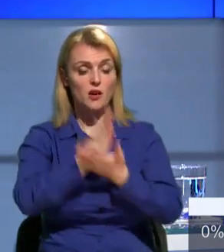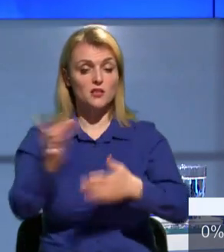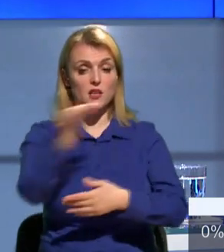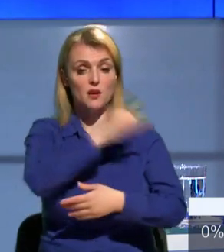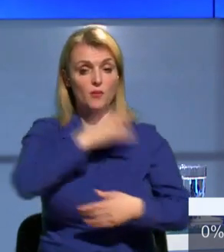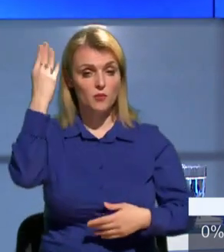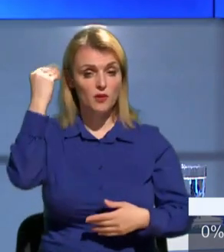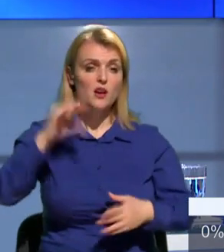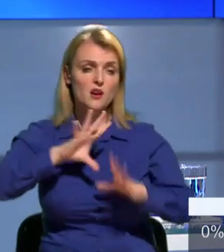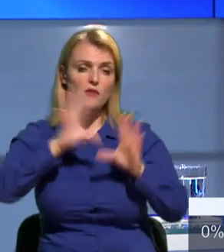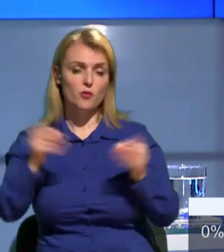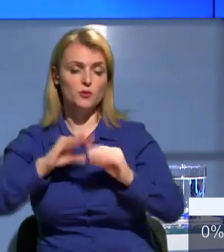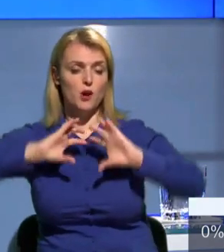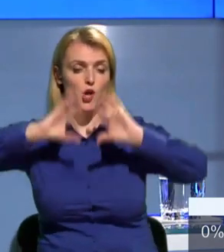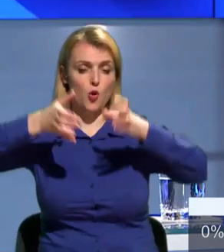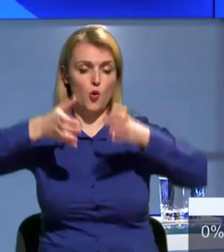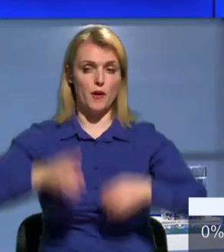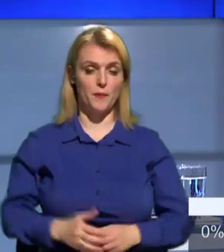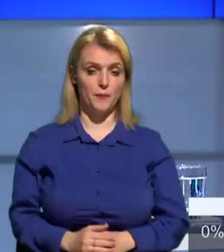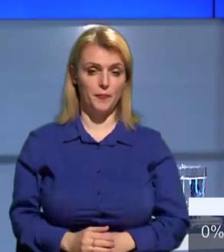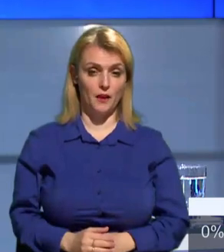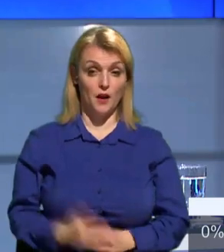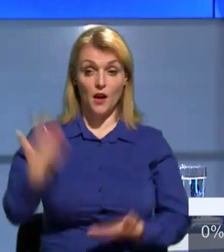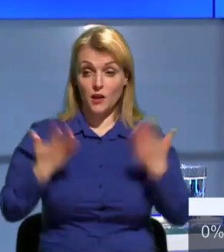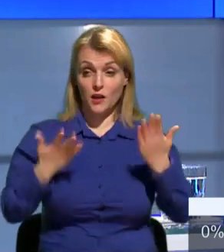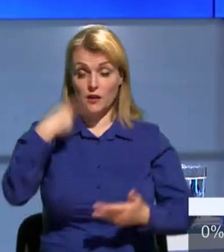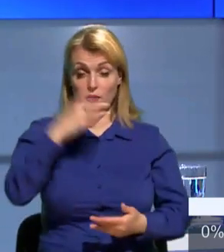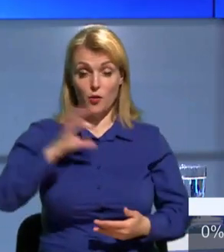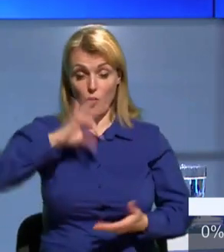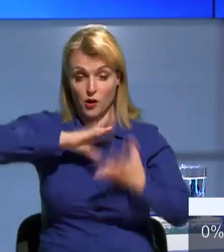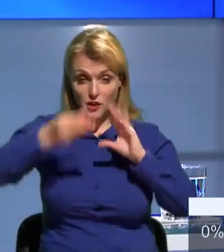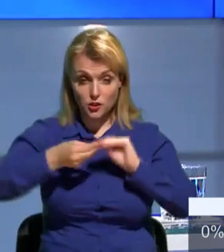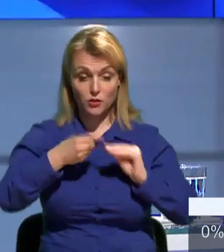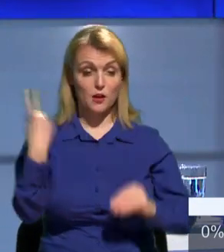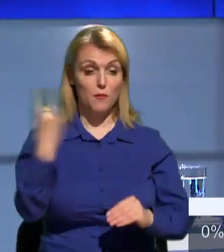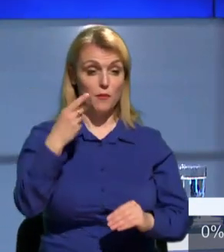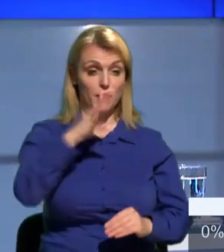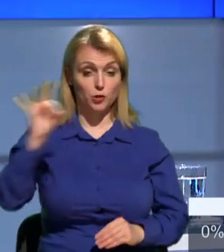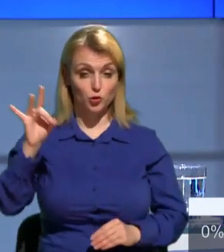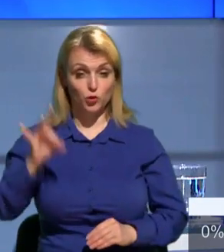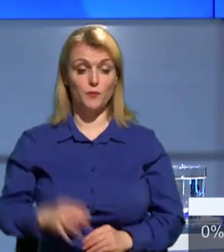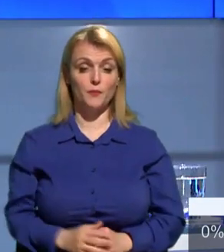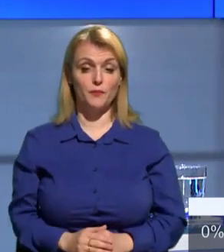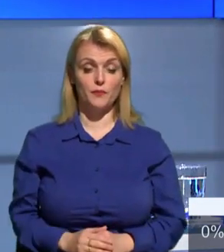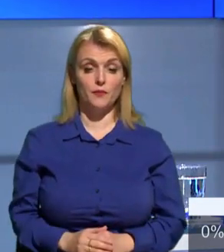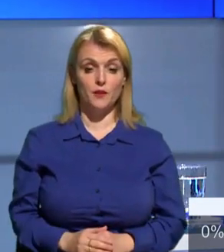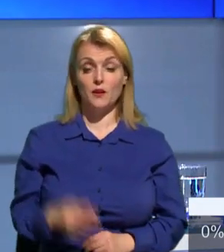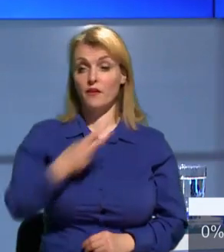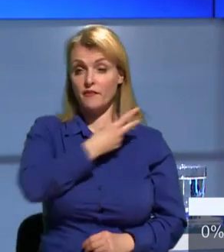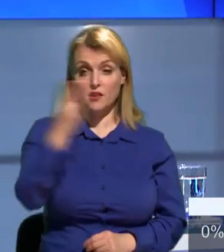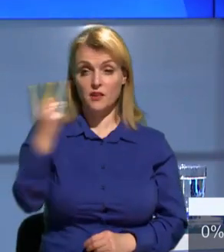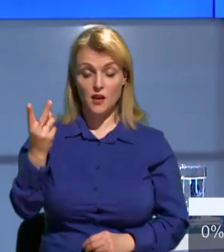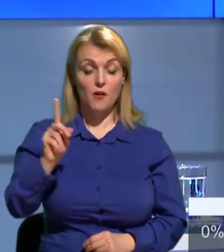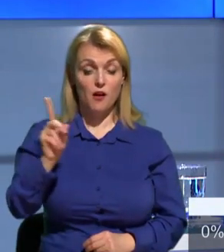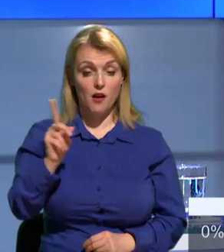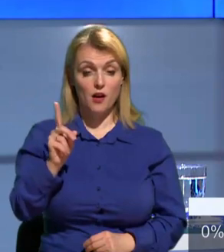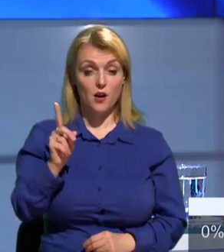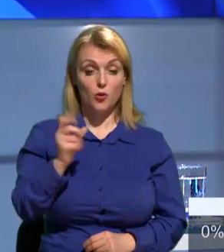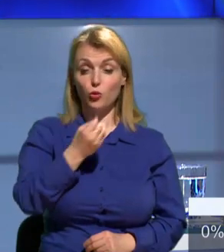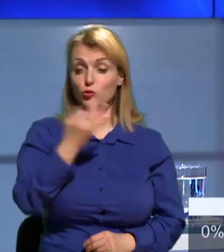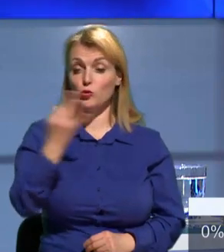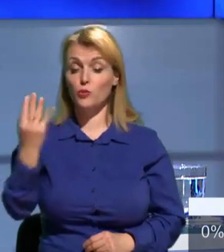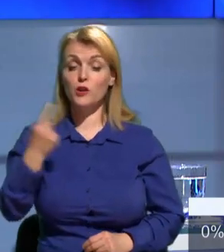în general, în lume. Dacă e să vorbim de rezultatul primului tur, vedem și un număr